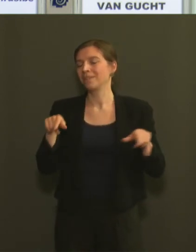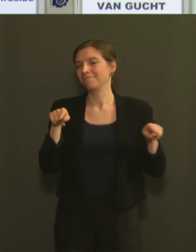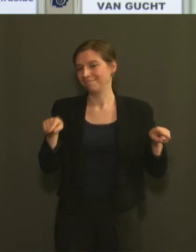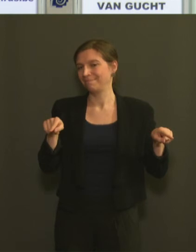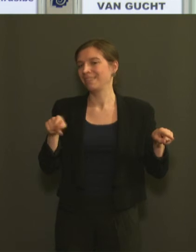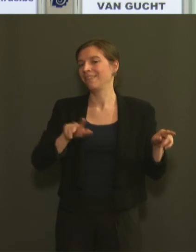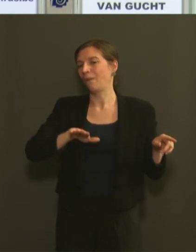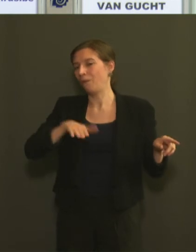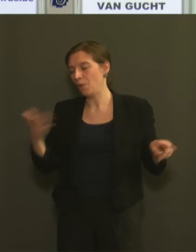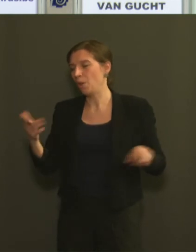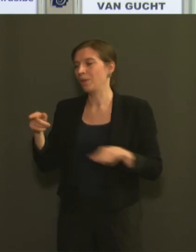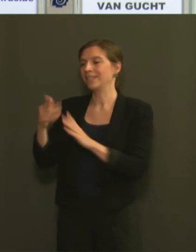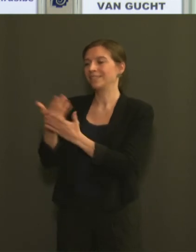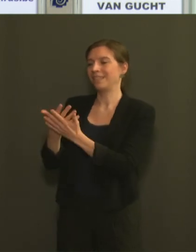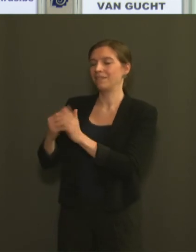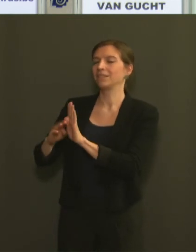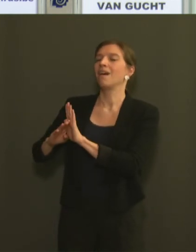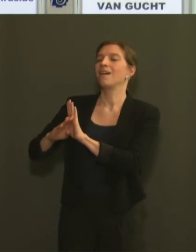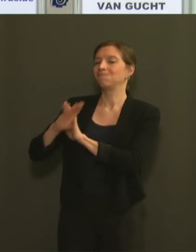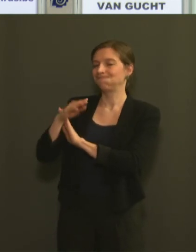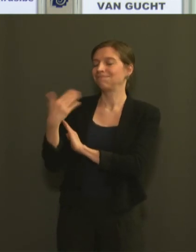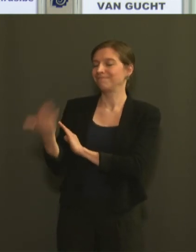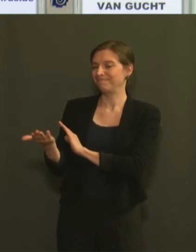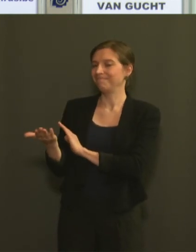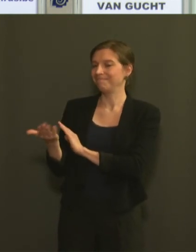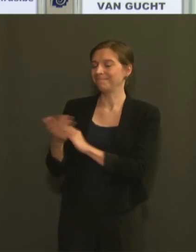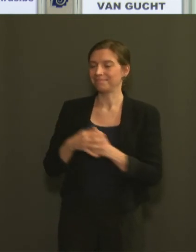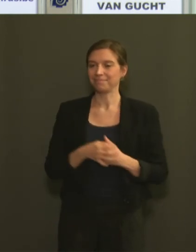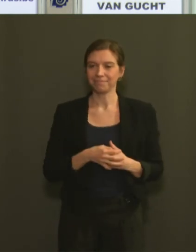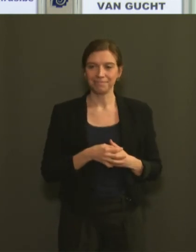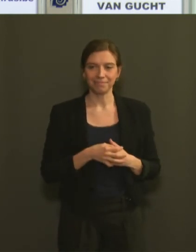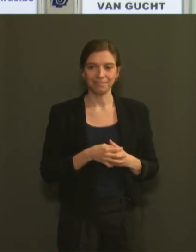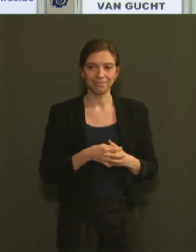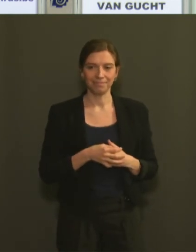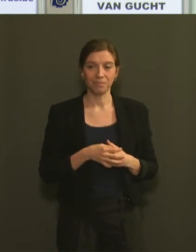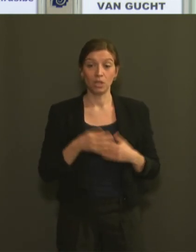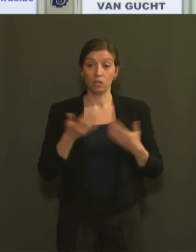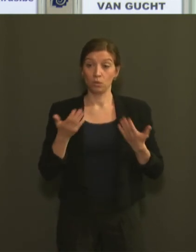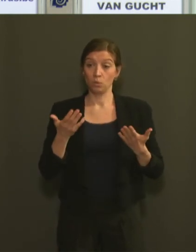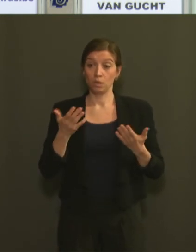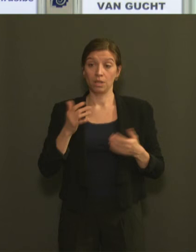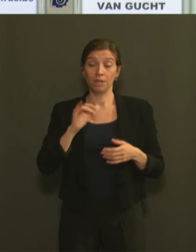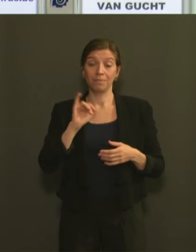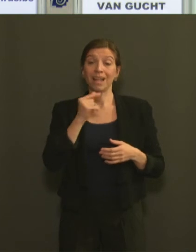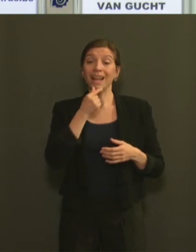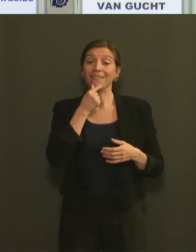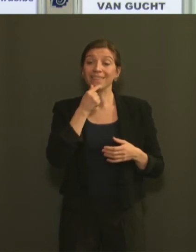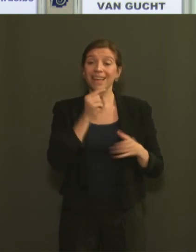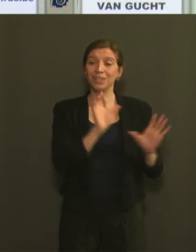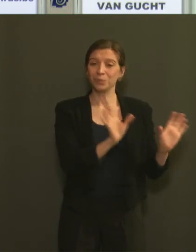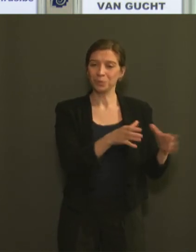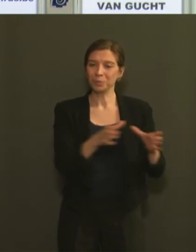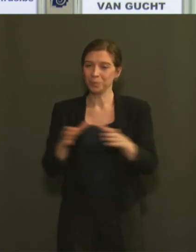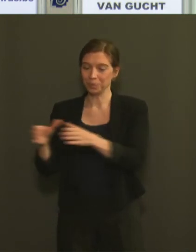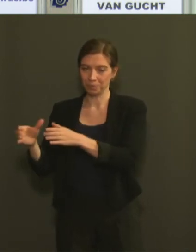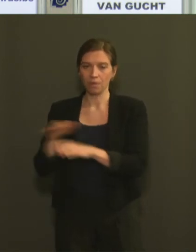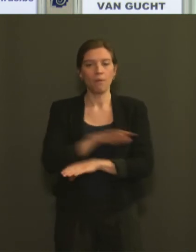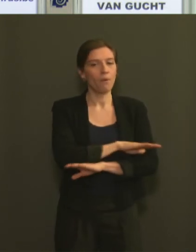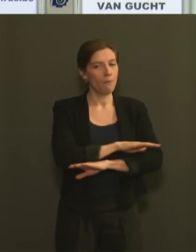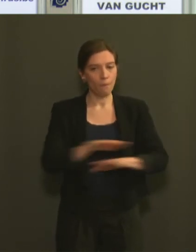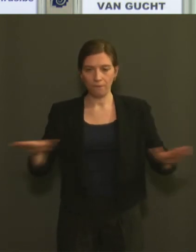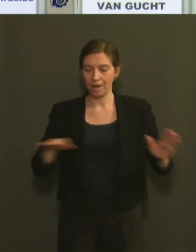unit for all its group est un groupe de